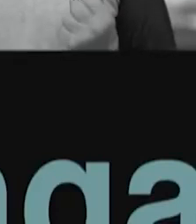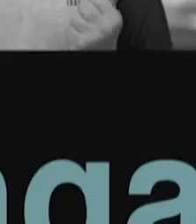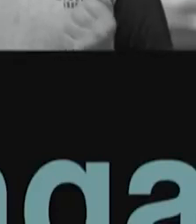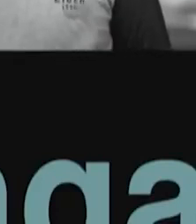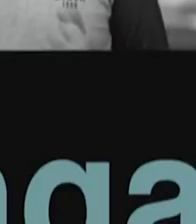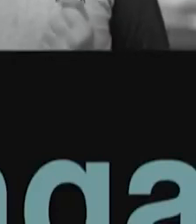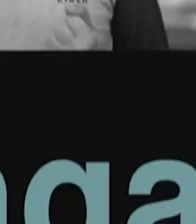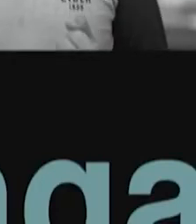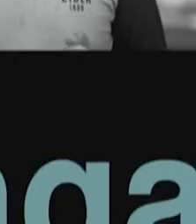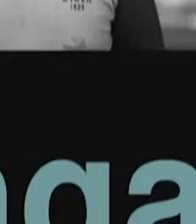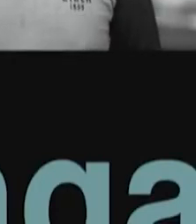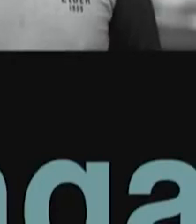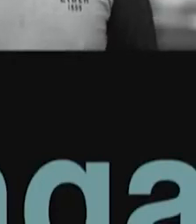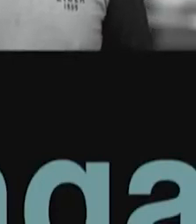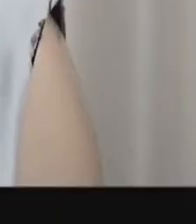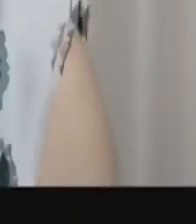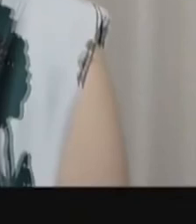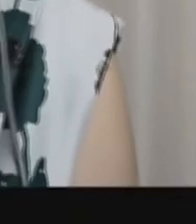kita harus